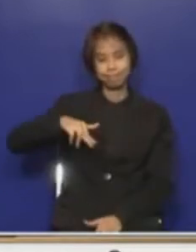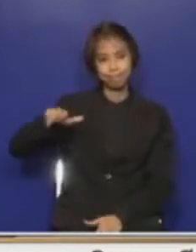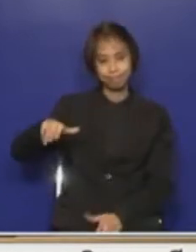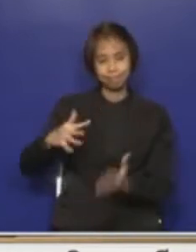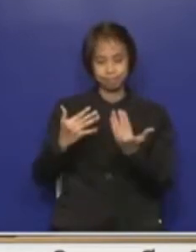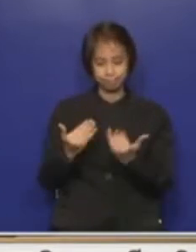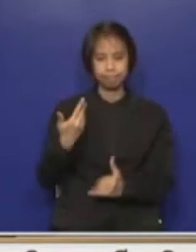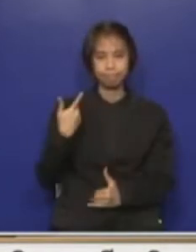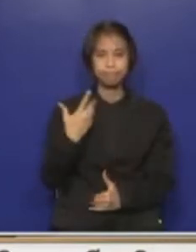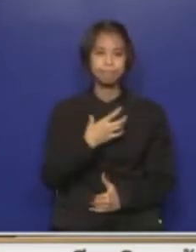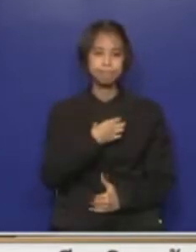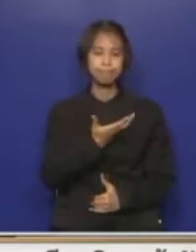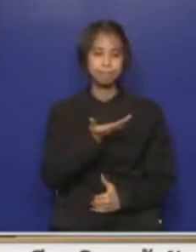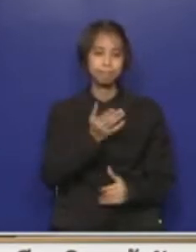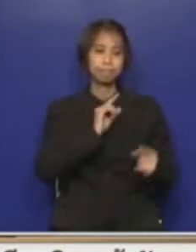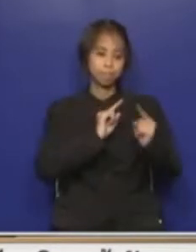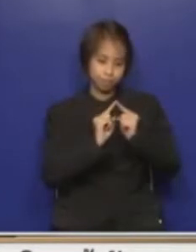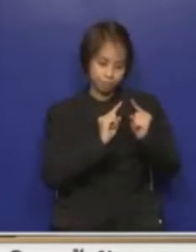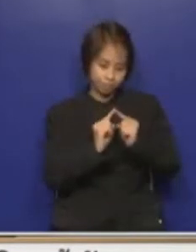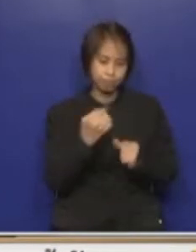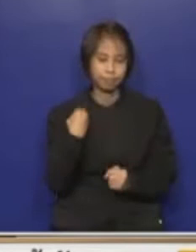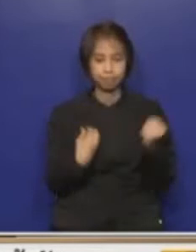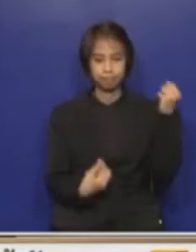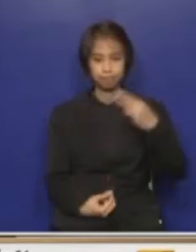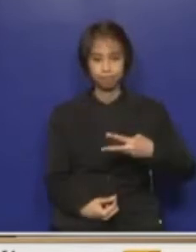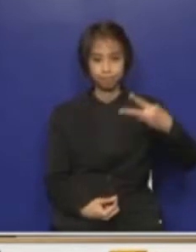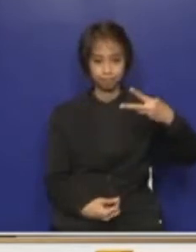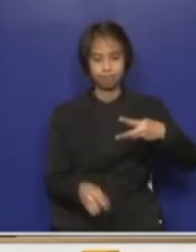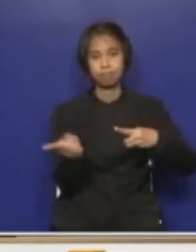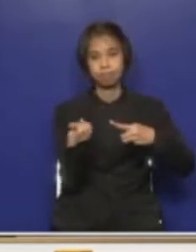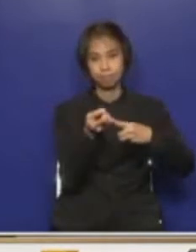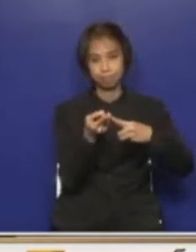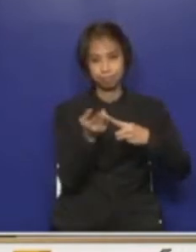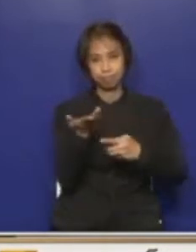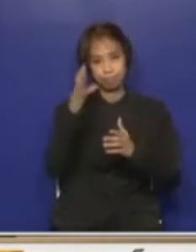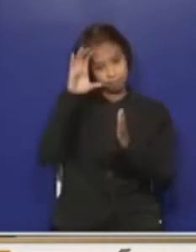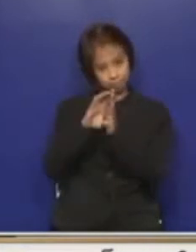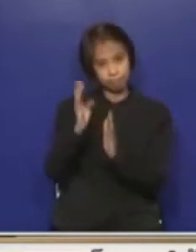เรื่องที่จะหารือต่อท่านประธาน2เรื่องค่ะเรื่องแรกค่ะขอภาพ